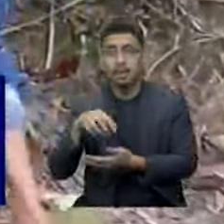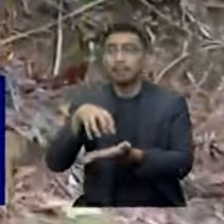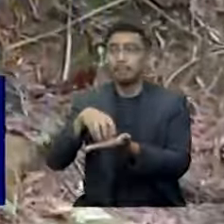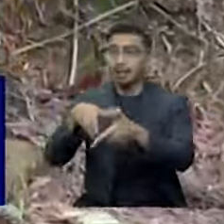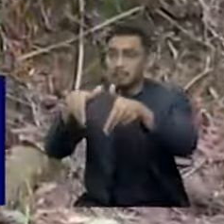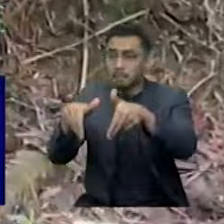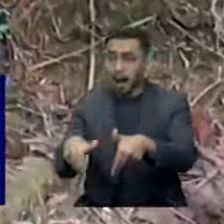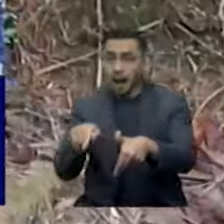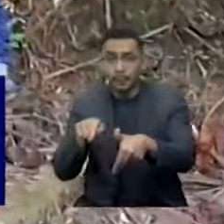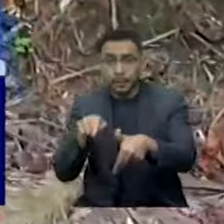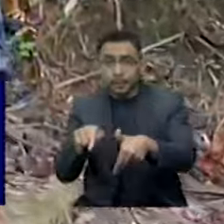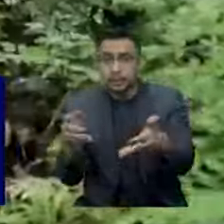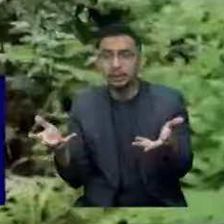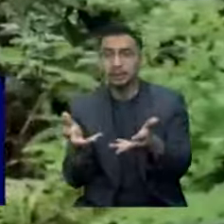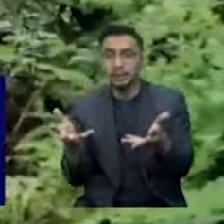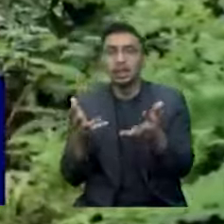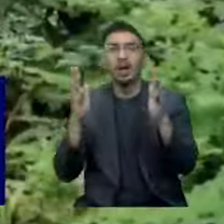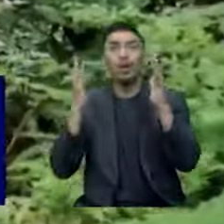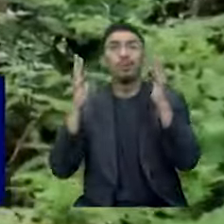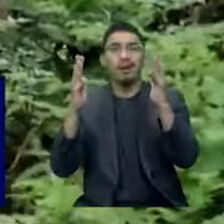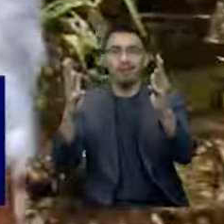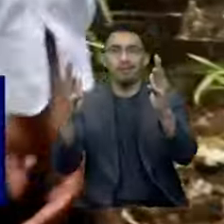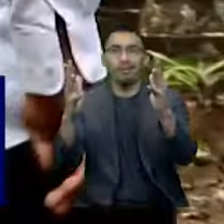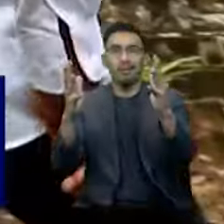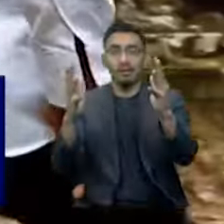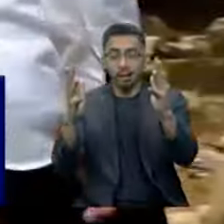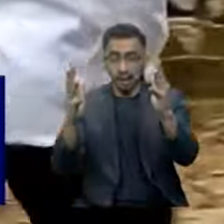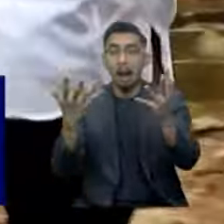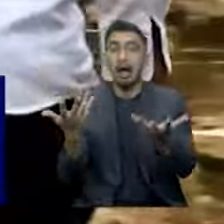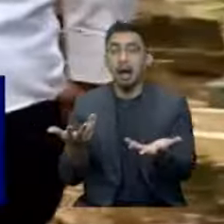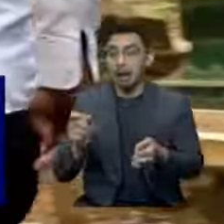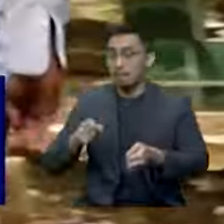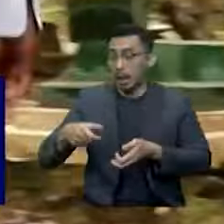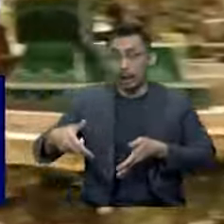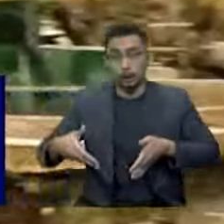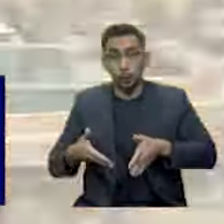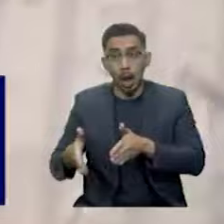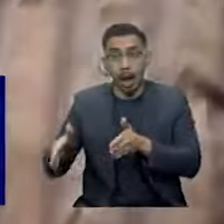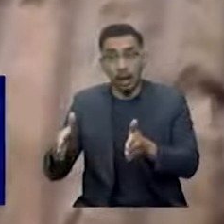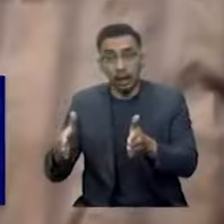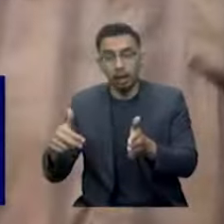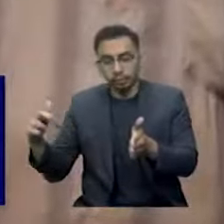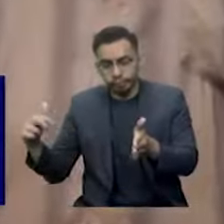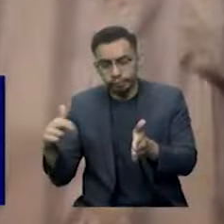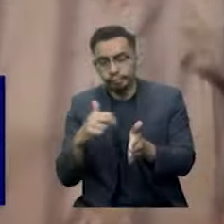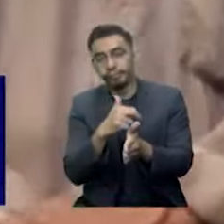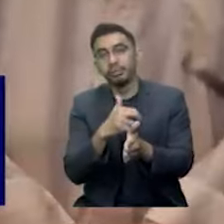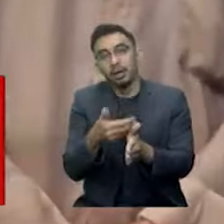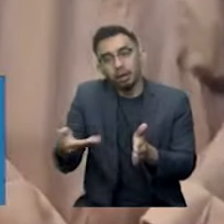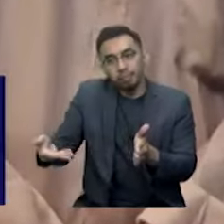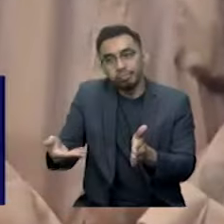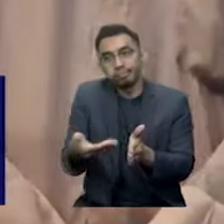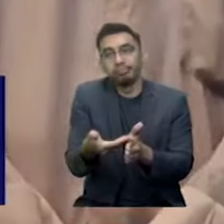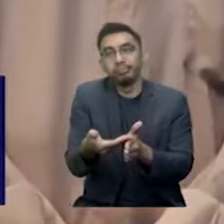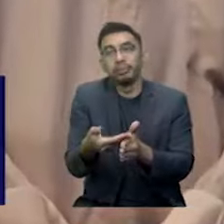Taman Nasional Bukit Barisan Selatan, hanya bisa ditempuh melewati sungai Wai Pemerihan. Anggaran pemerintah pekon dari